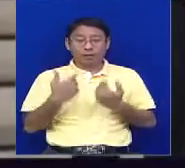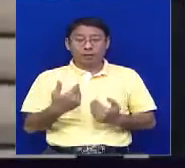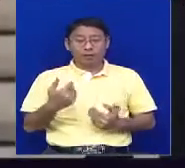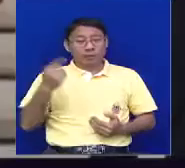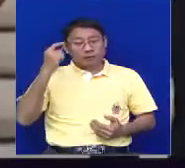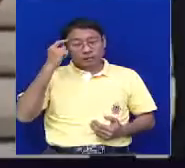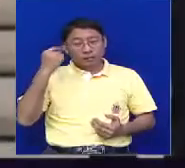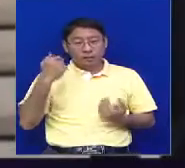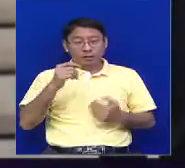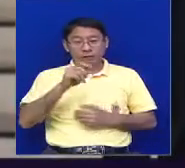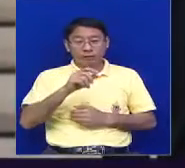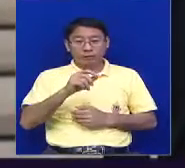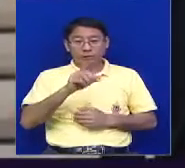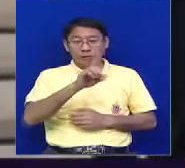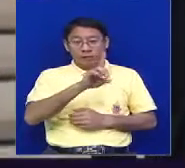ว่า